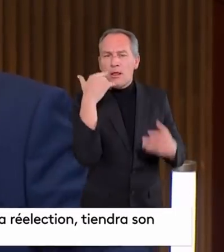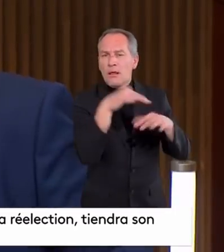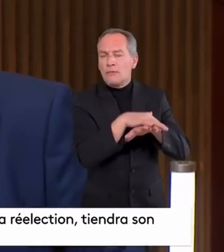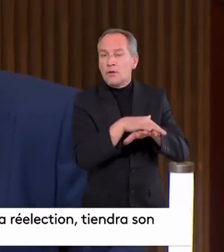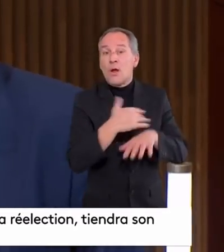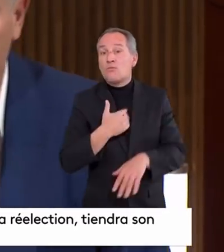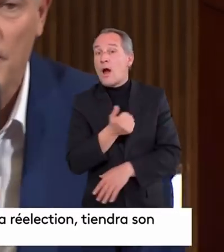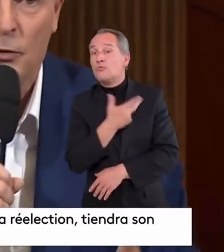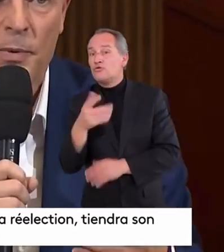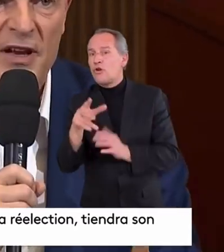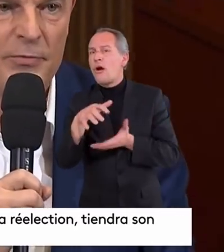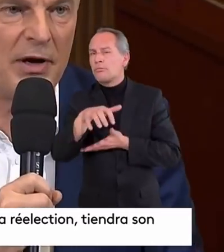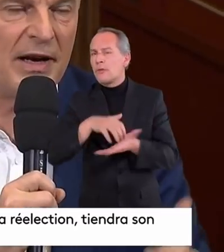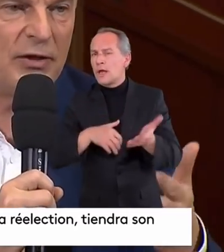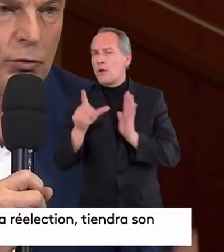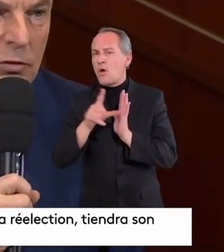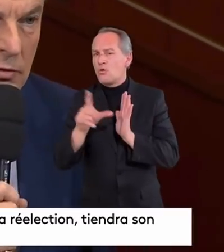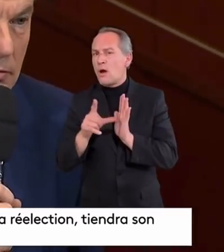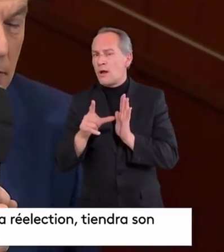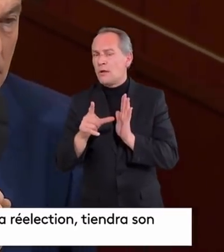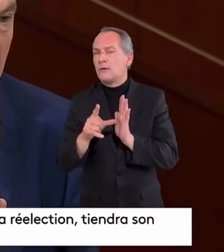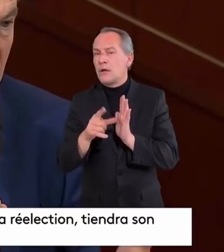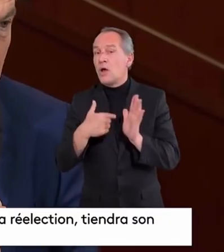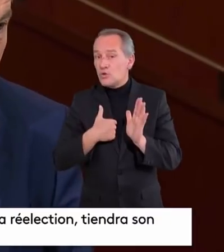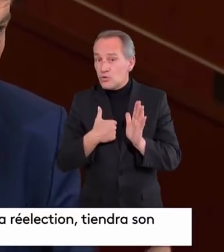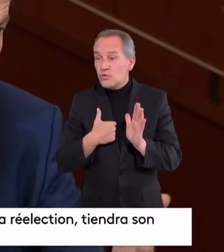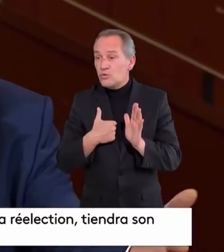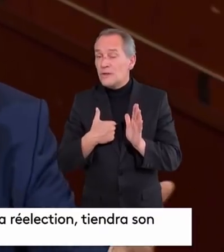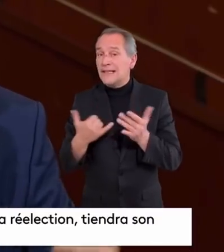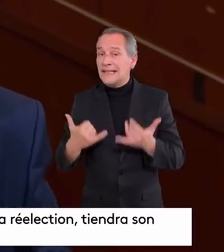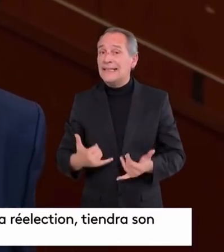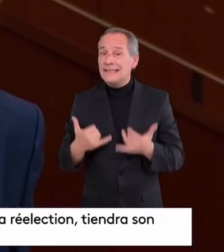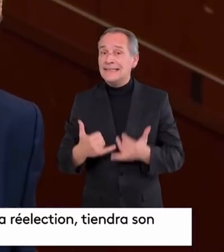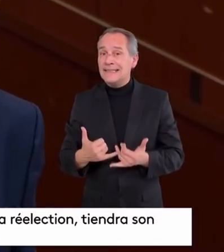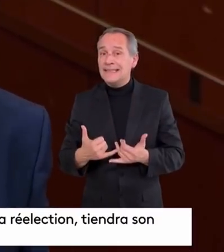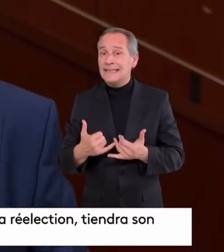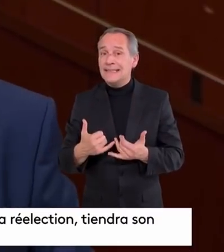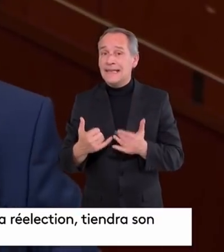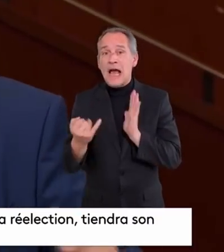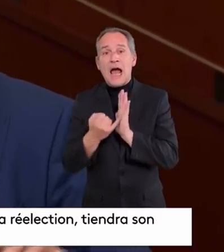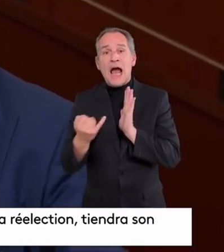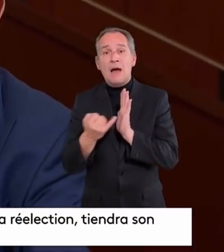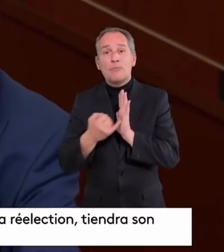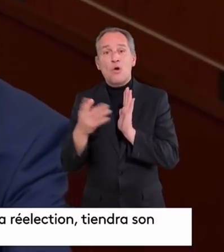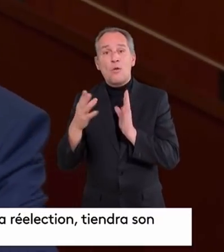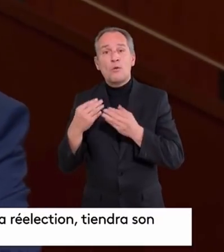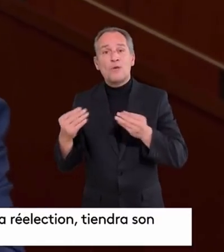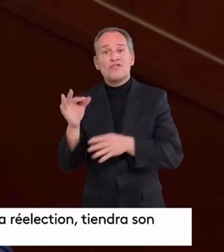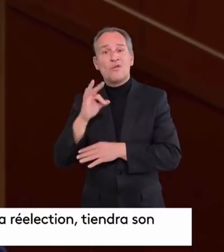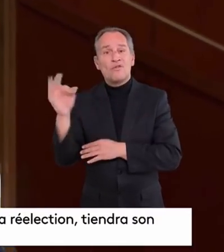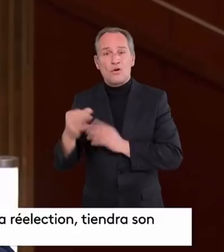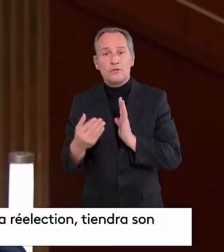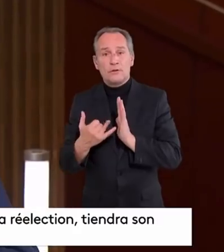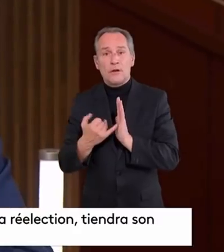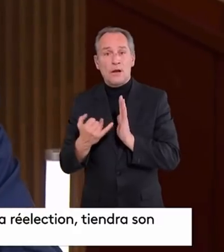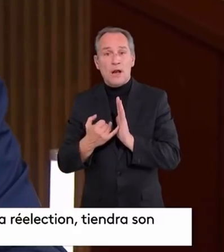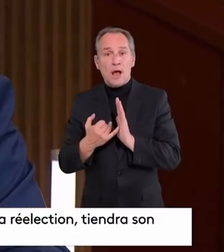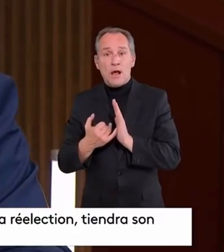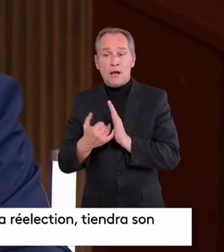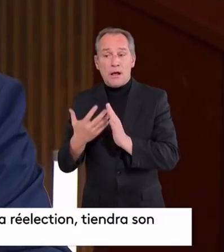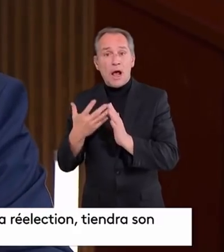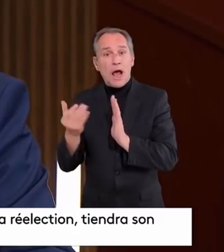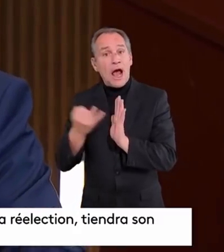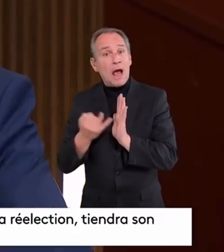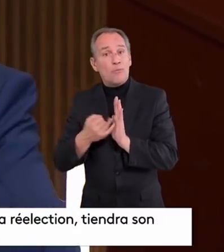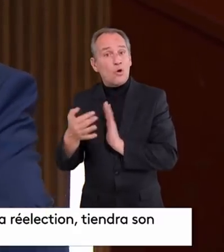seule. On a mis en place le prélèvement à la source des impôts de chacun d'entre nous. Eh bien, moi, je propose le prélèvement à la source des bénéfices